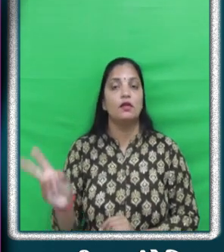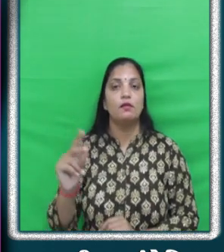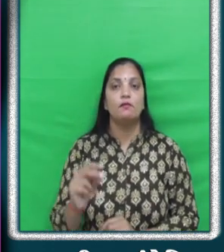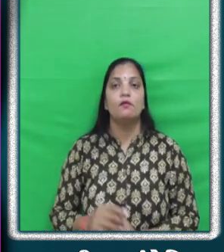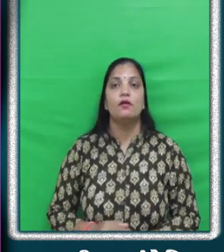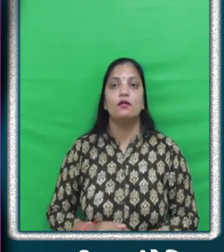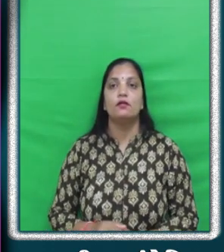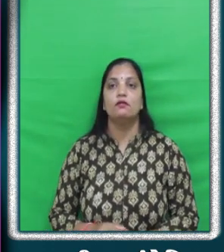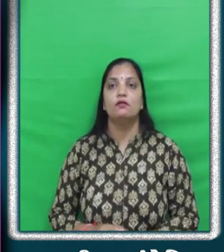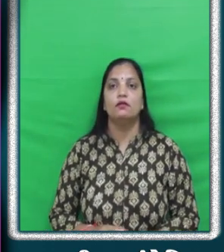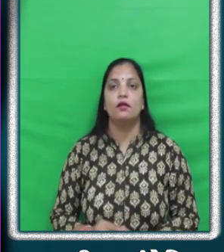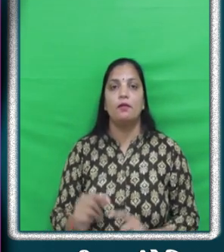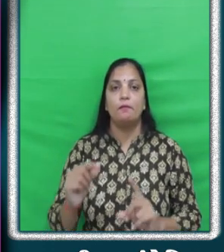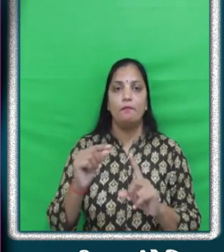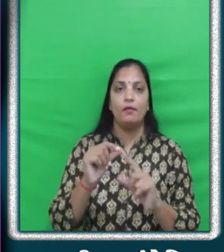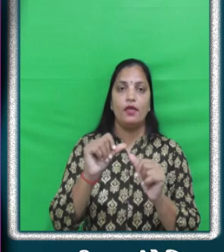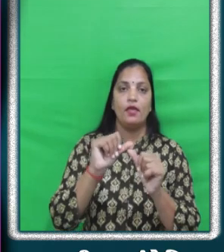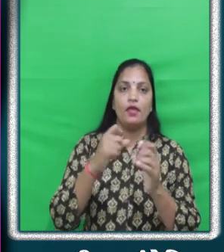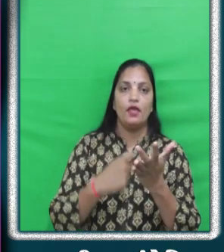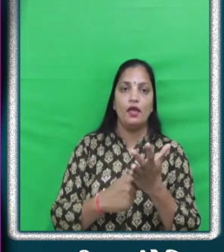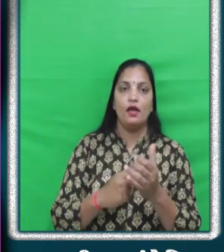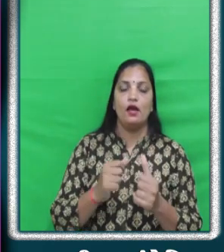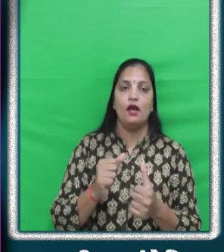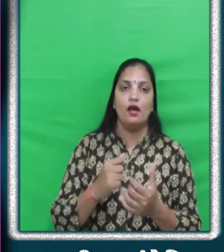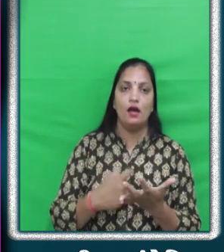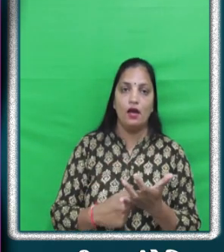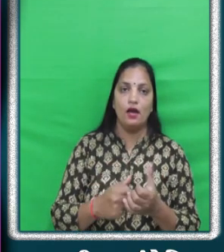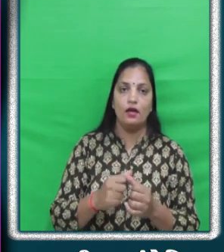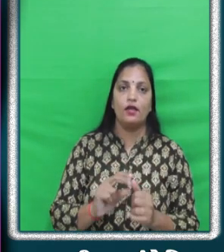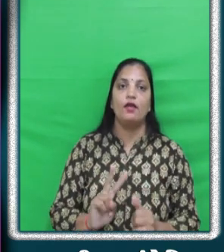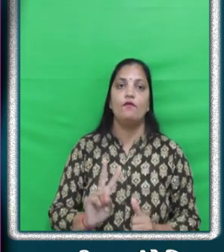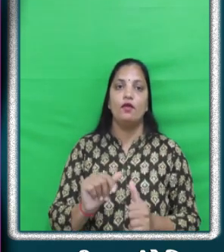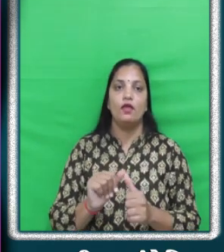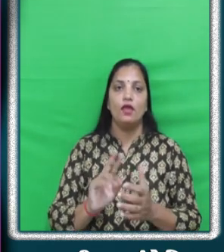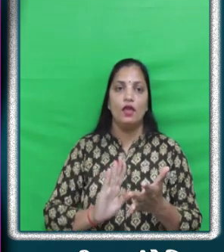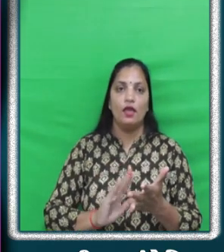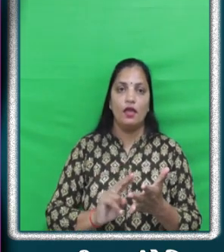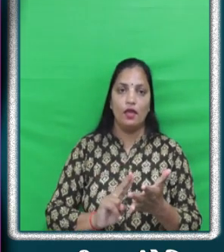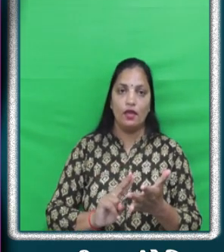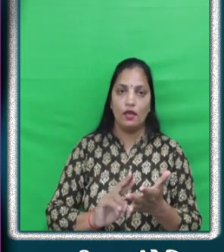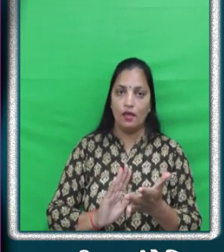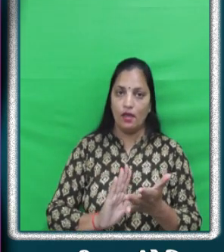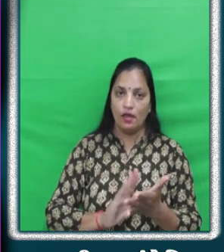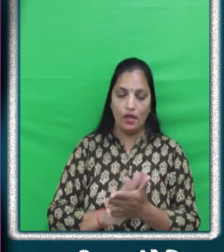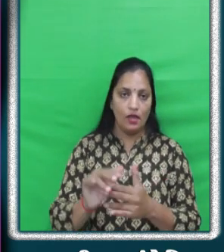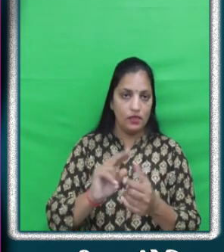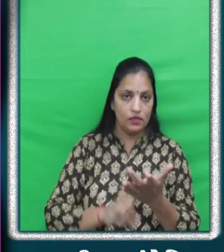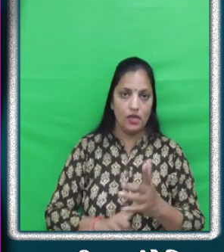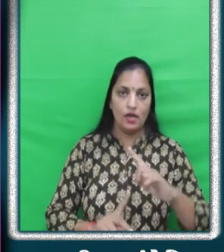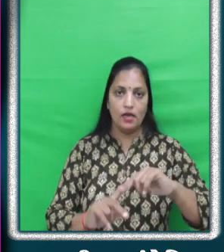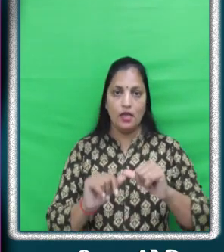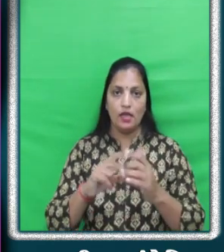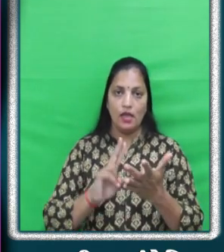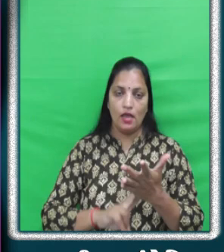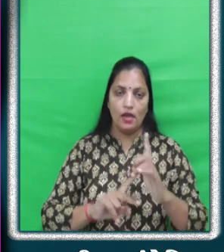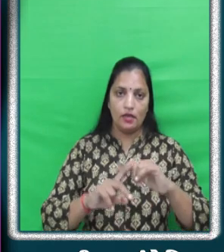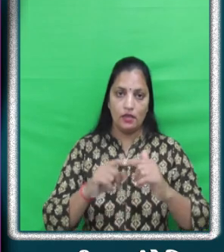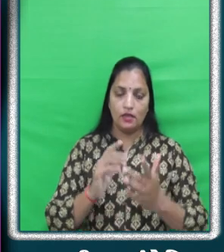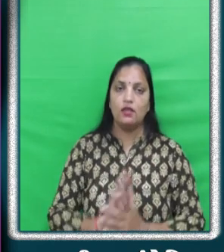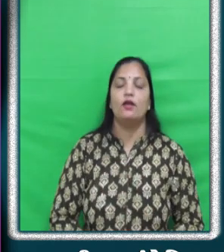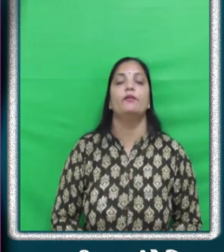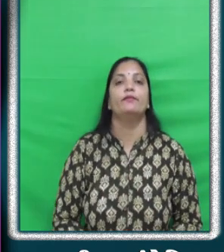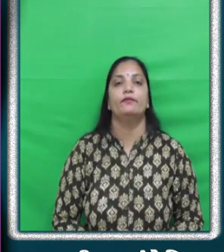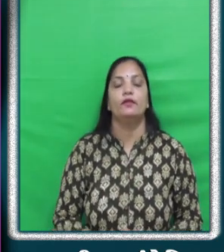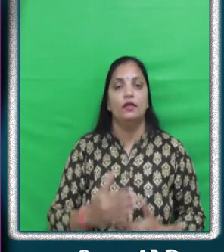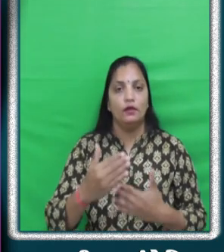શું કામ કરે છે, પરિવહન તંત્ર આવેલું છે. પ્રસરણ સિવાય શું આવેલું છે કે ખૂબ જ ઊંચી વનસ્પતિ માટે